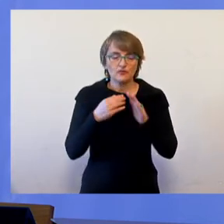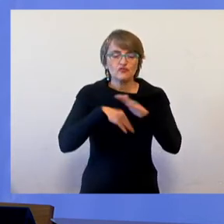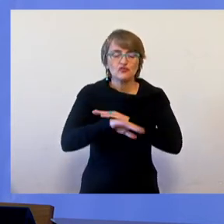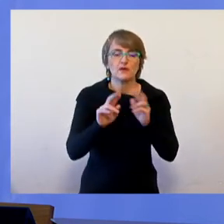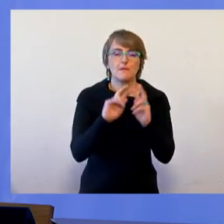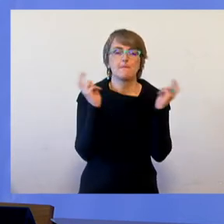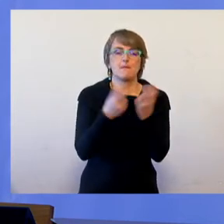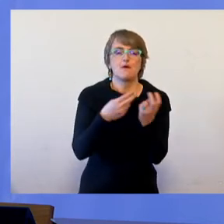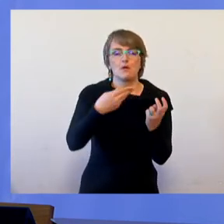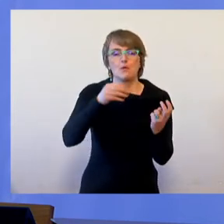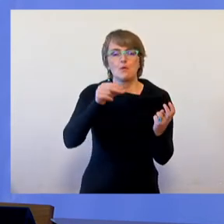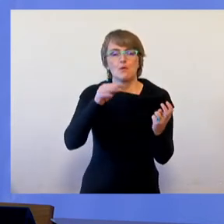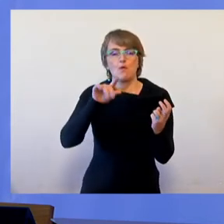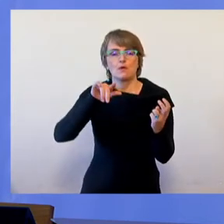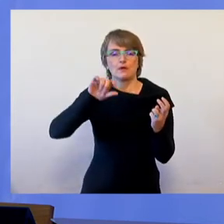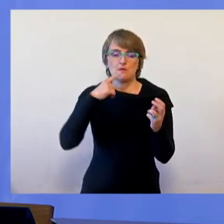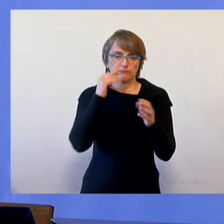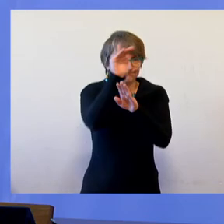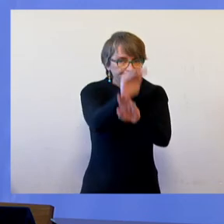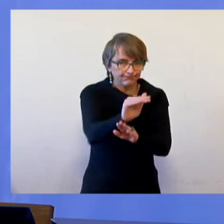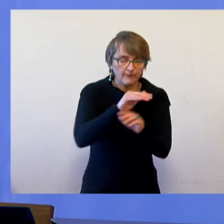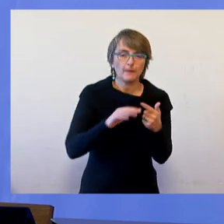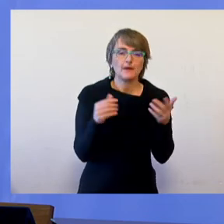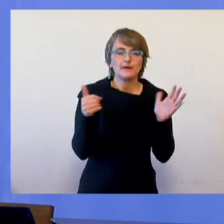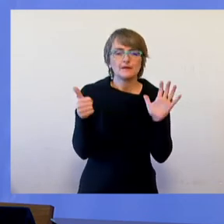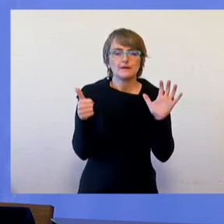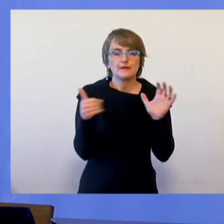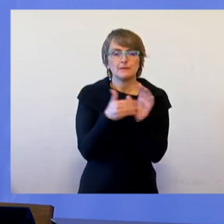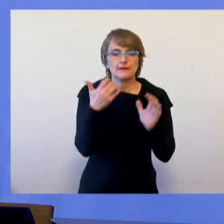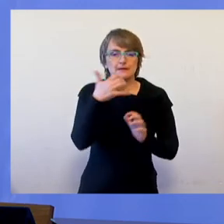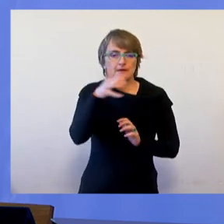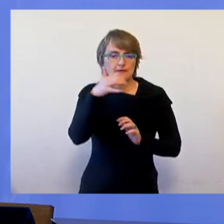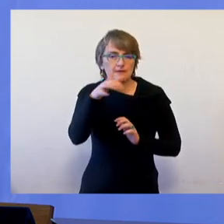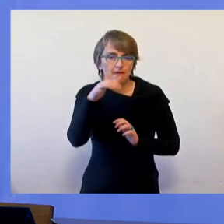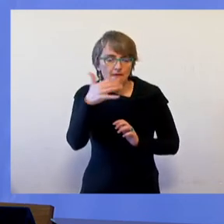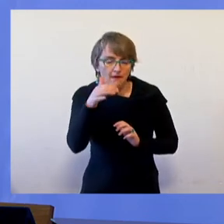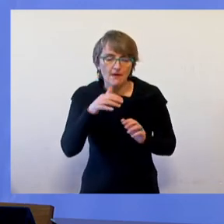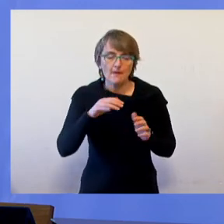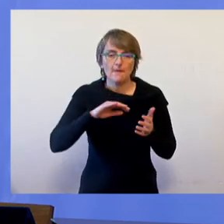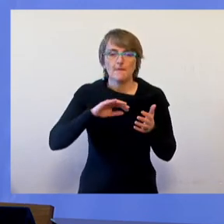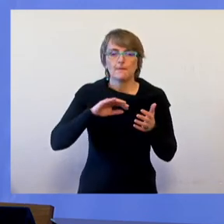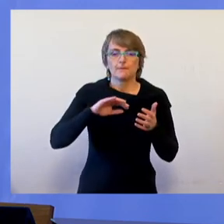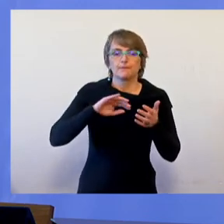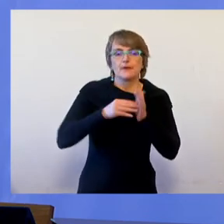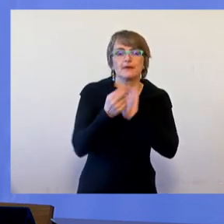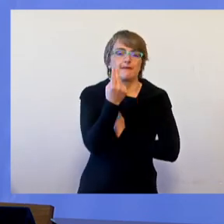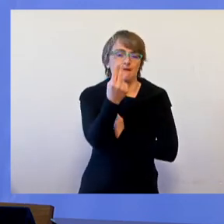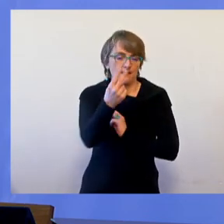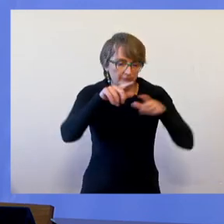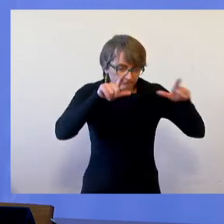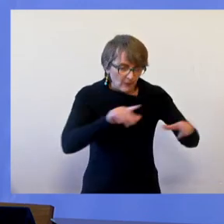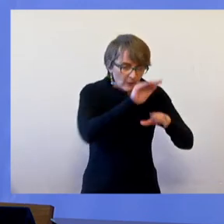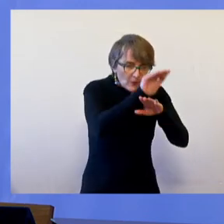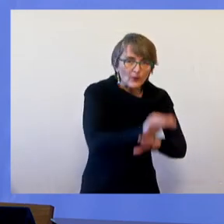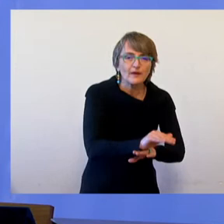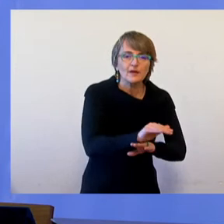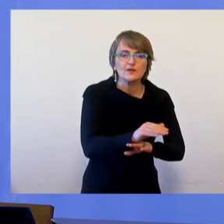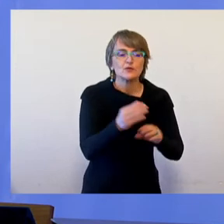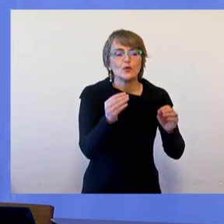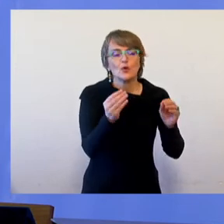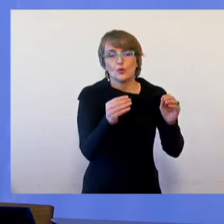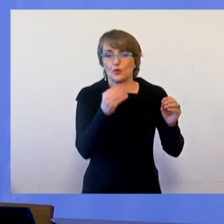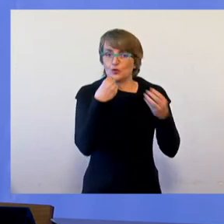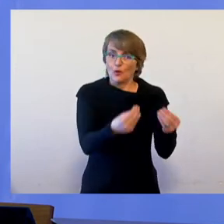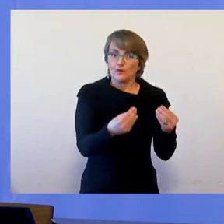Montcalm, 6500 m² préservés rue du Pont Trinca, permettant ainsi l'accès en plein centre-ville à un parc public et à de l'agriculture